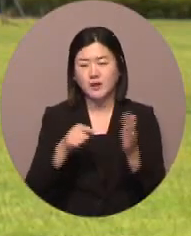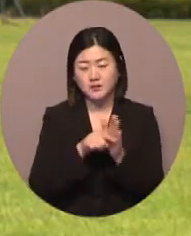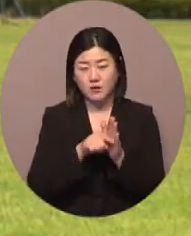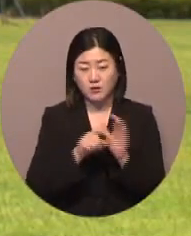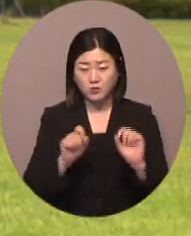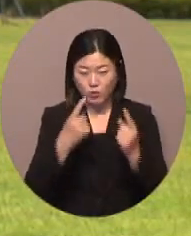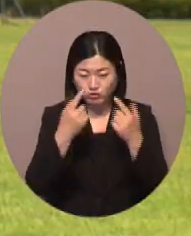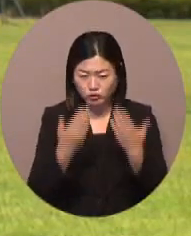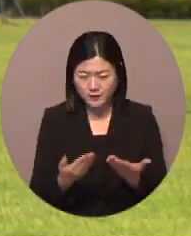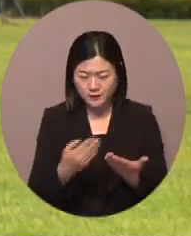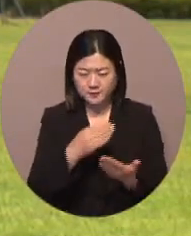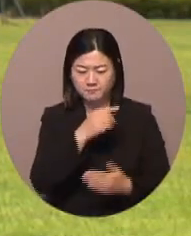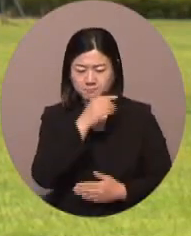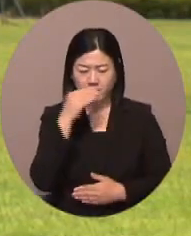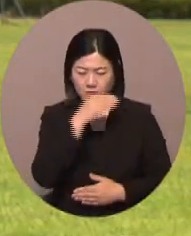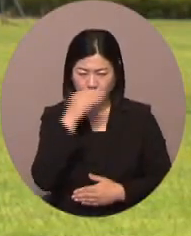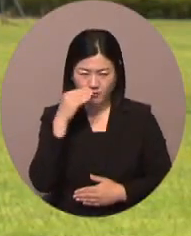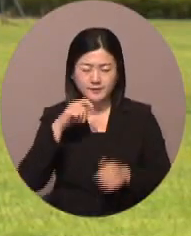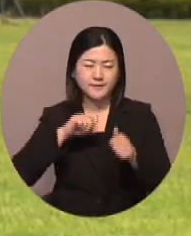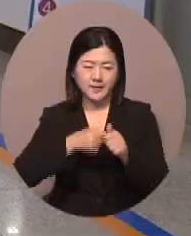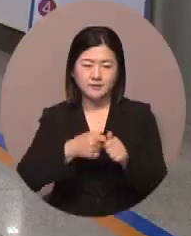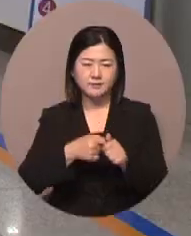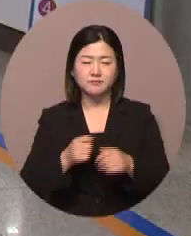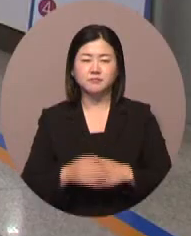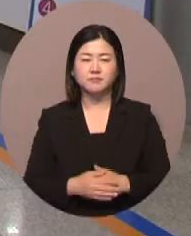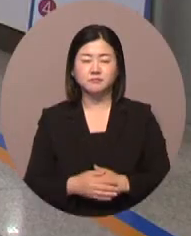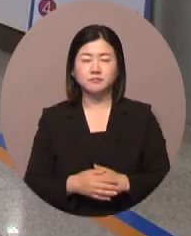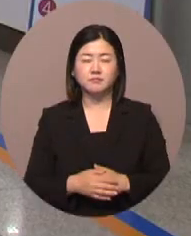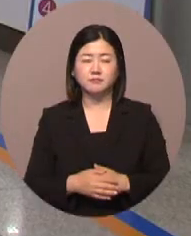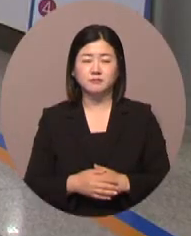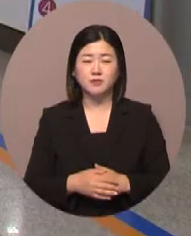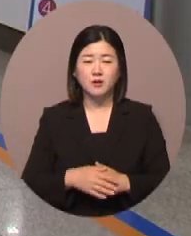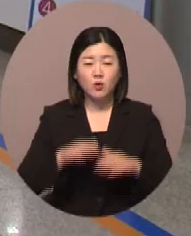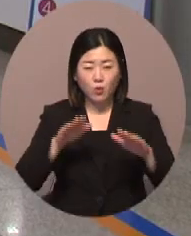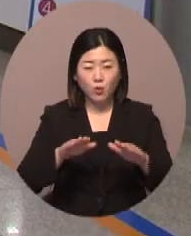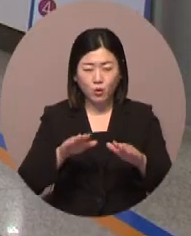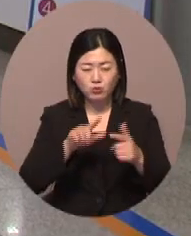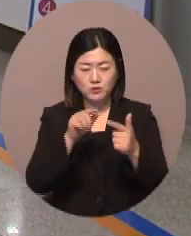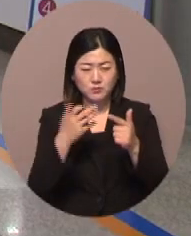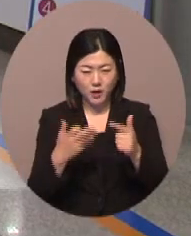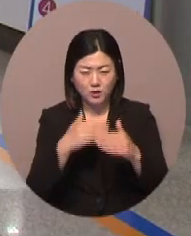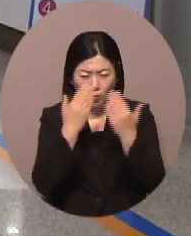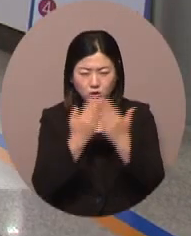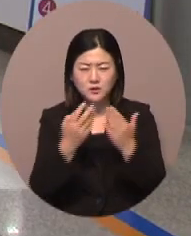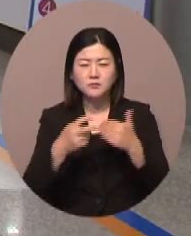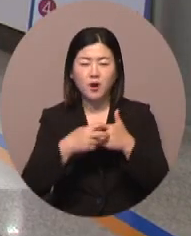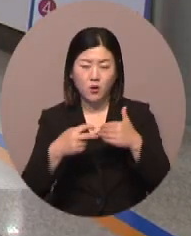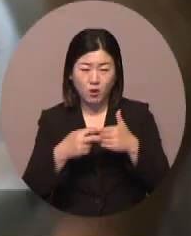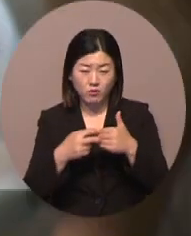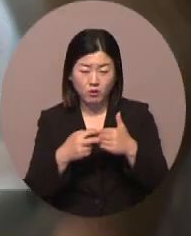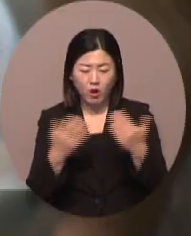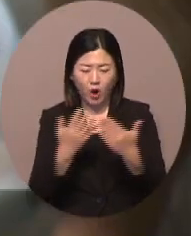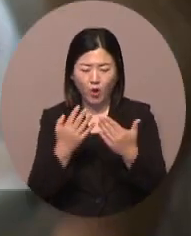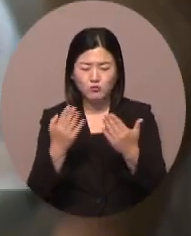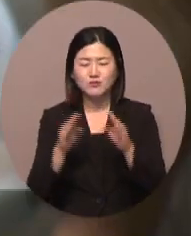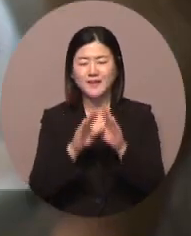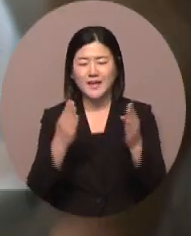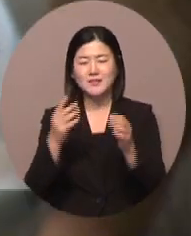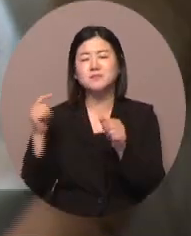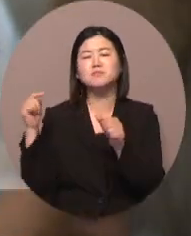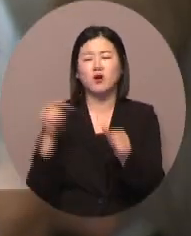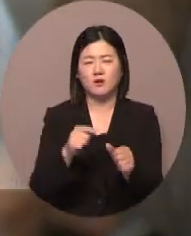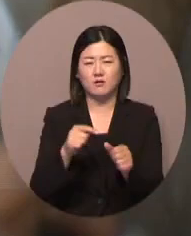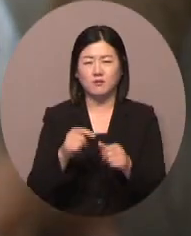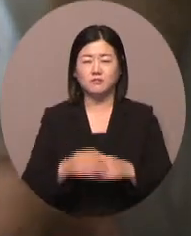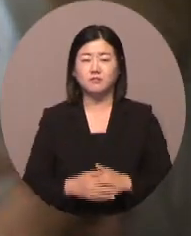집단 휴진에 엄정 대응한다는 방침입니다. 일단 오는 18일 모든 의료기관에 업무 개시 명령을 내릴